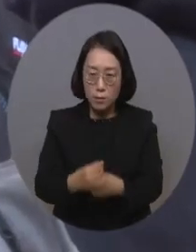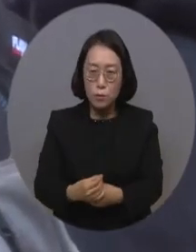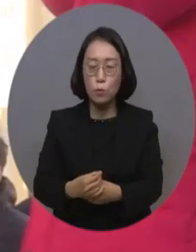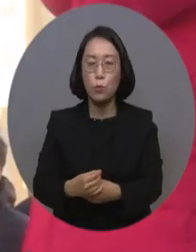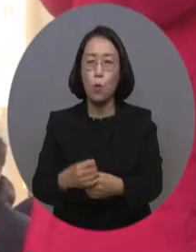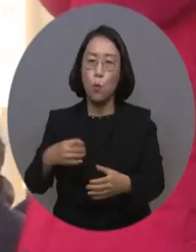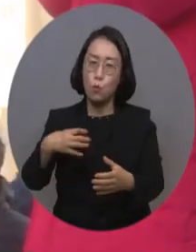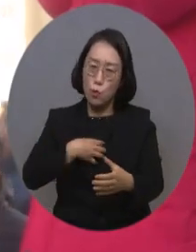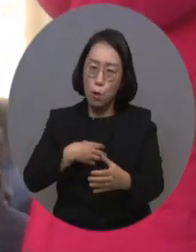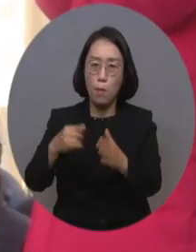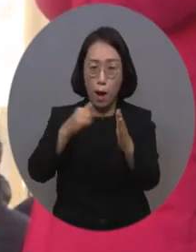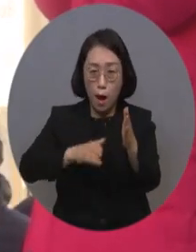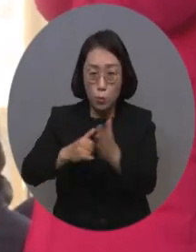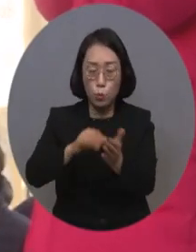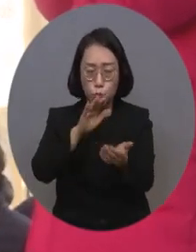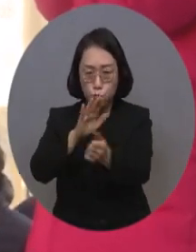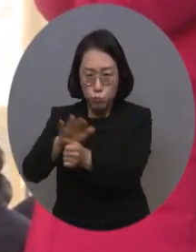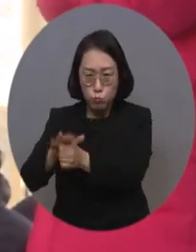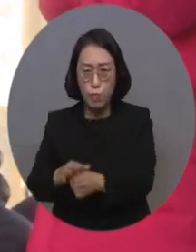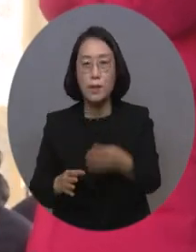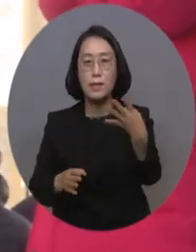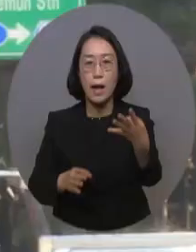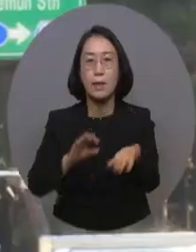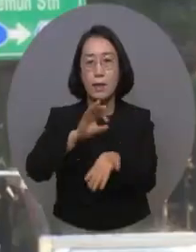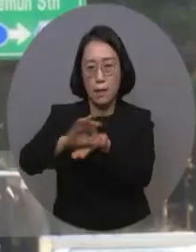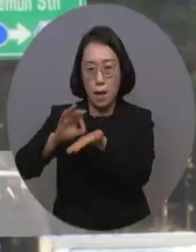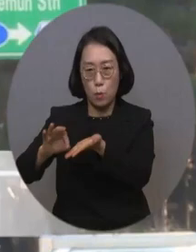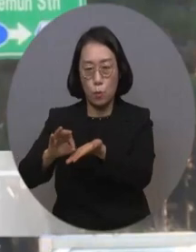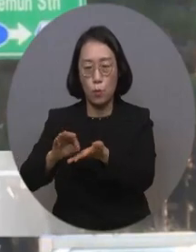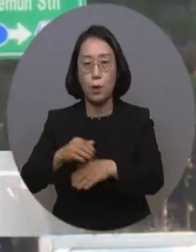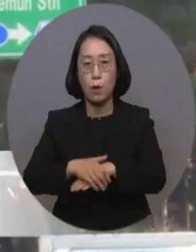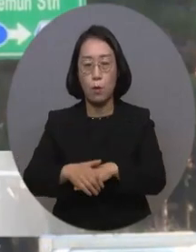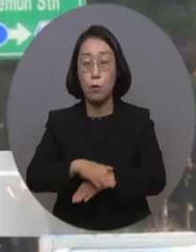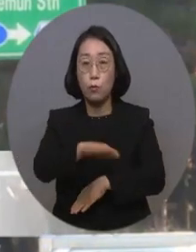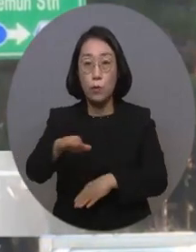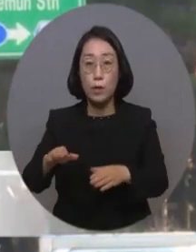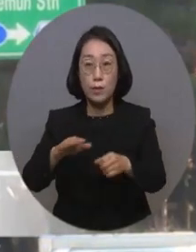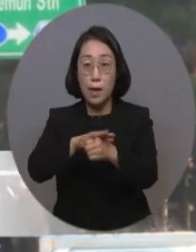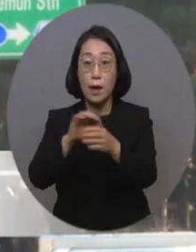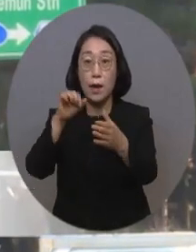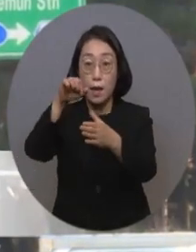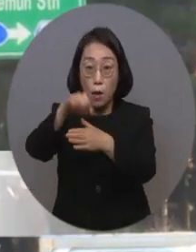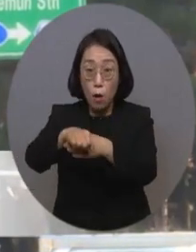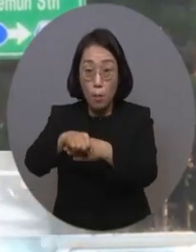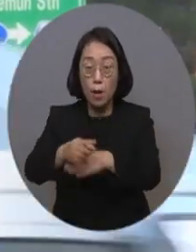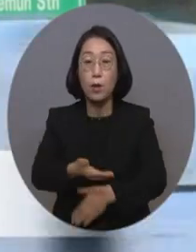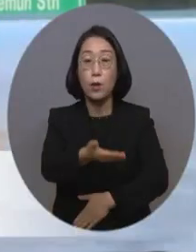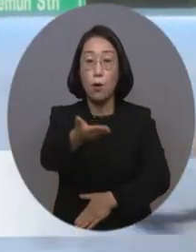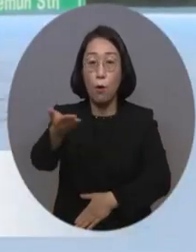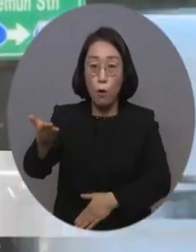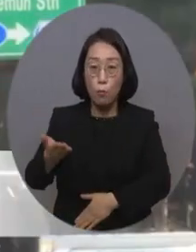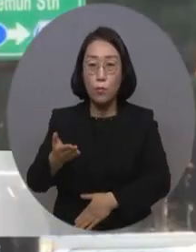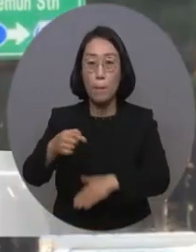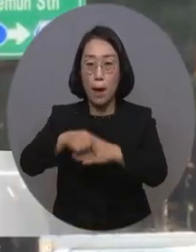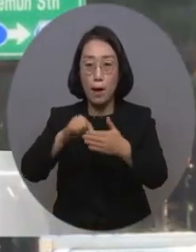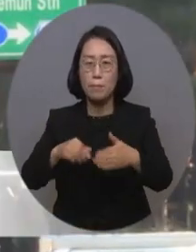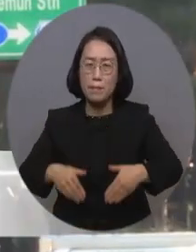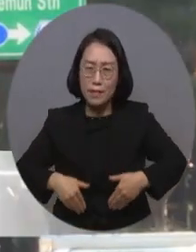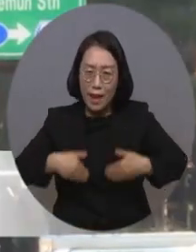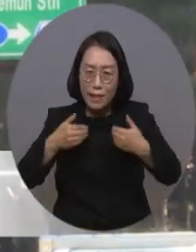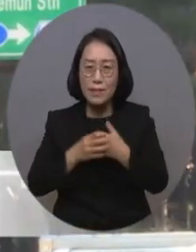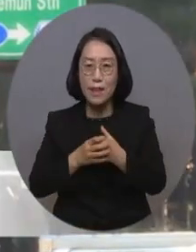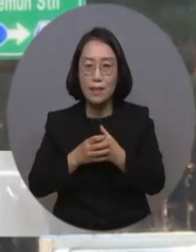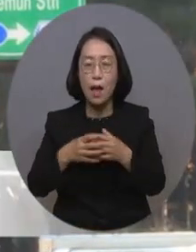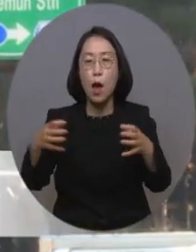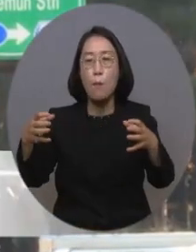등 4대 지원 분야에 사용될 예정입니다. 저희 사랑의 열매는 국민 여러분들의 따뜻한